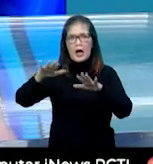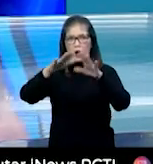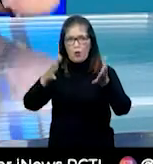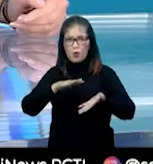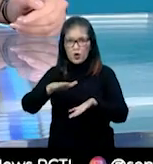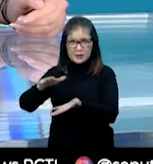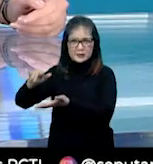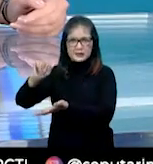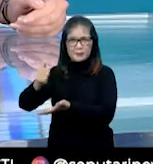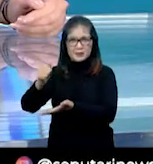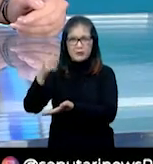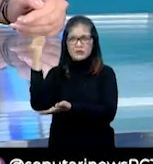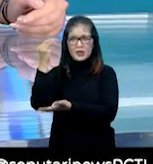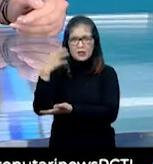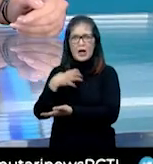100%